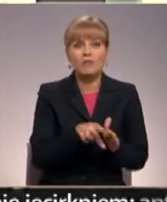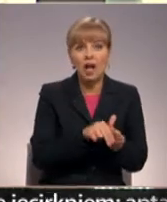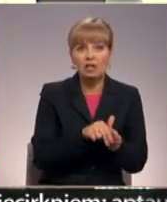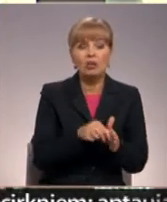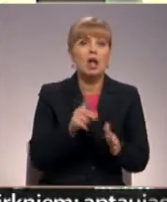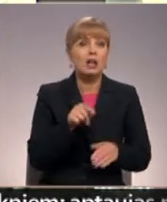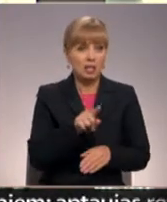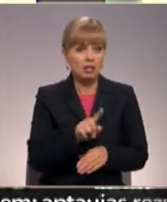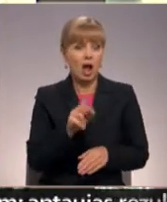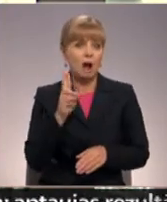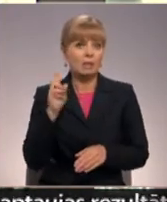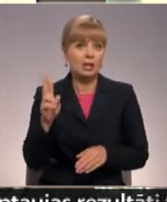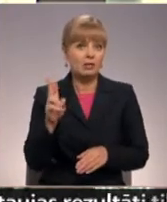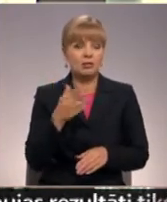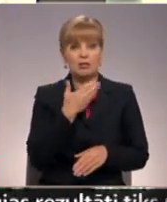to apliecināt?